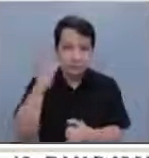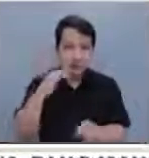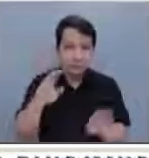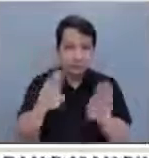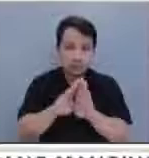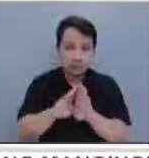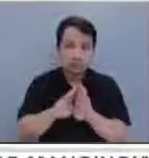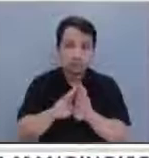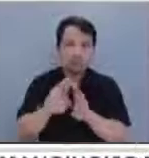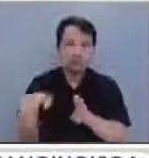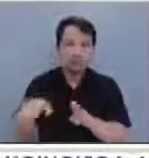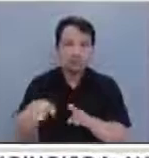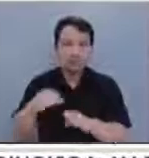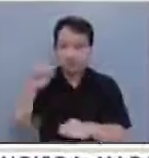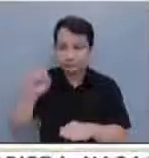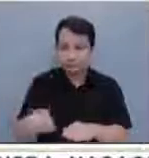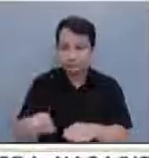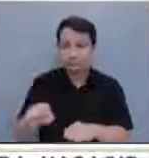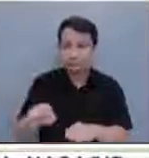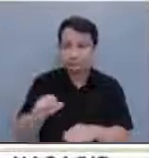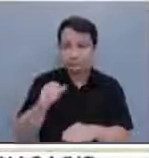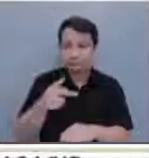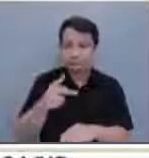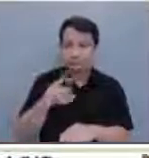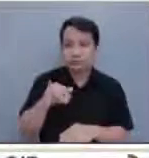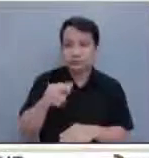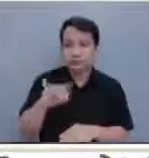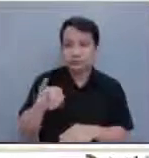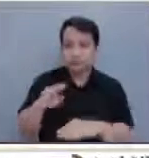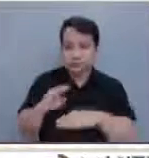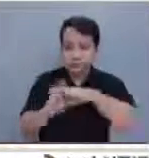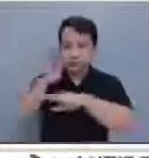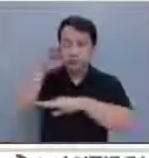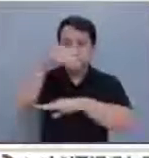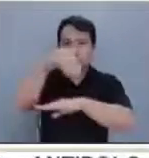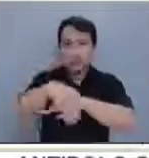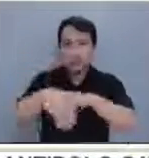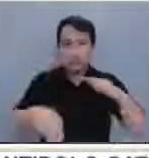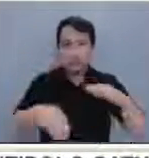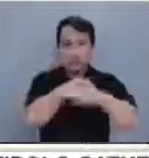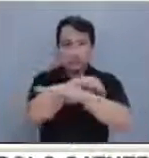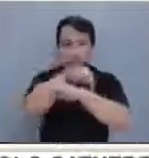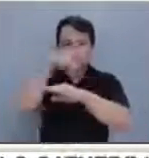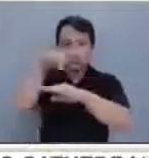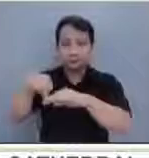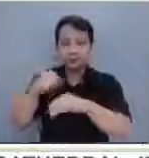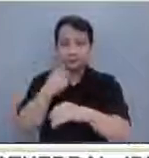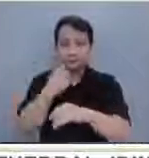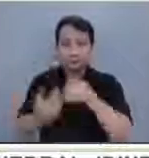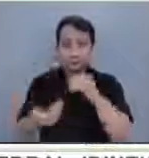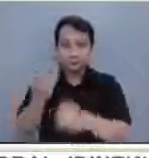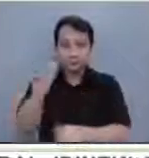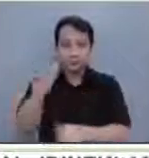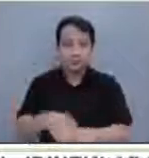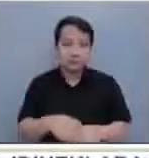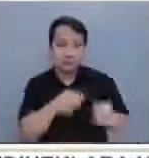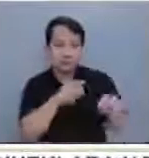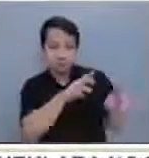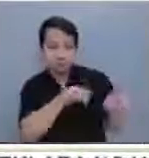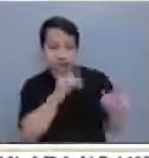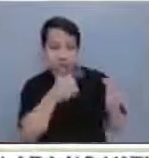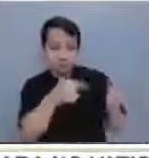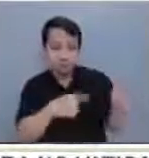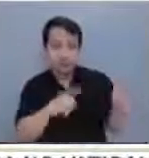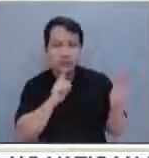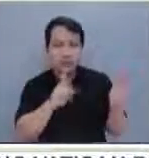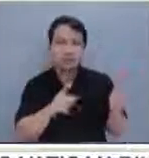ang southbound flyover dito sa may EDSA Kamuning. At kaninang umaga rin, chinek ni